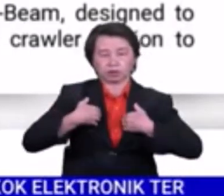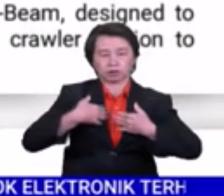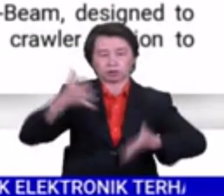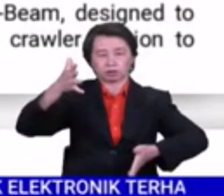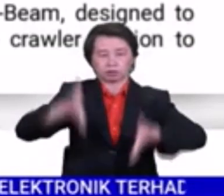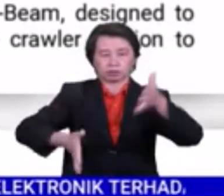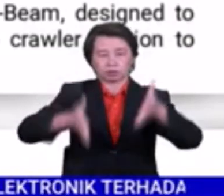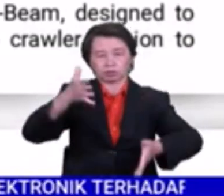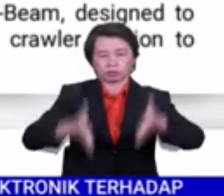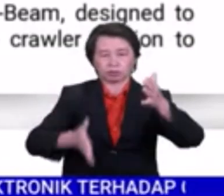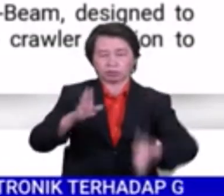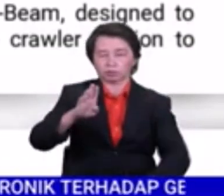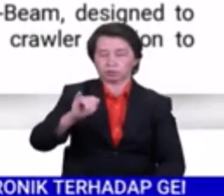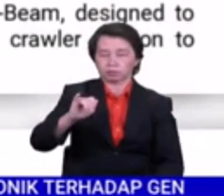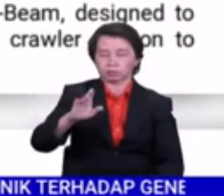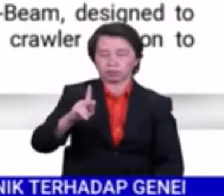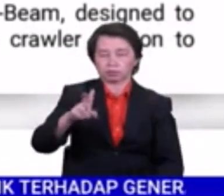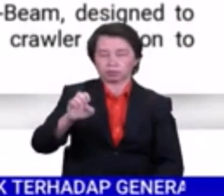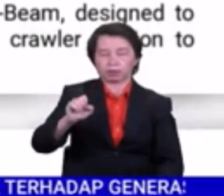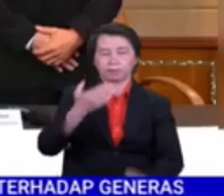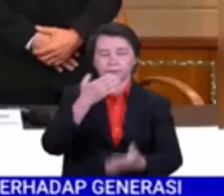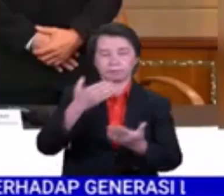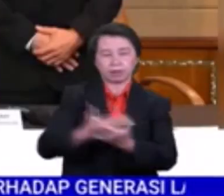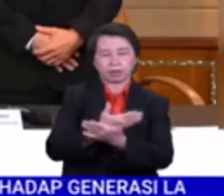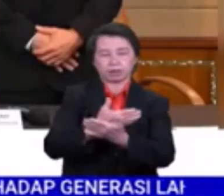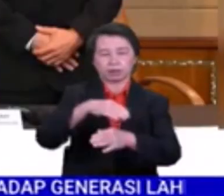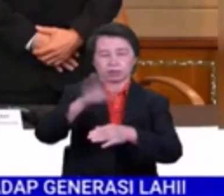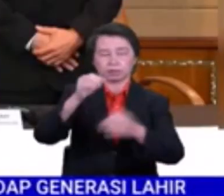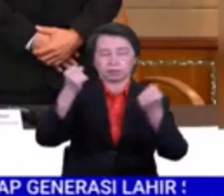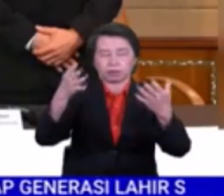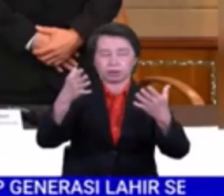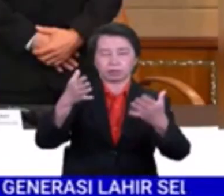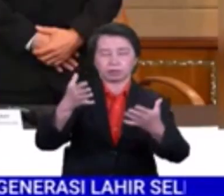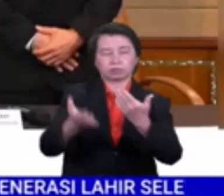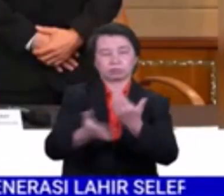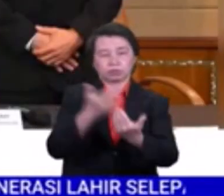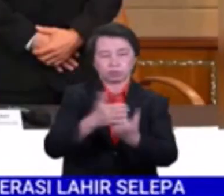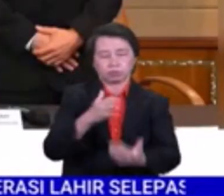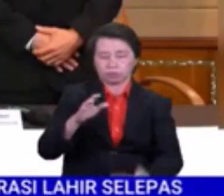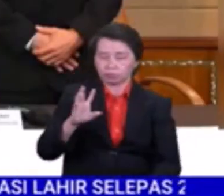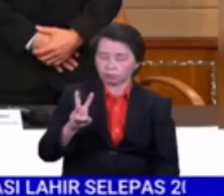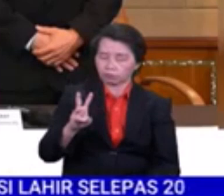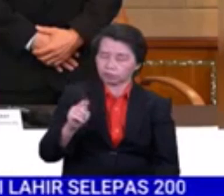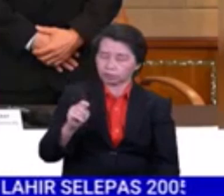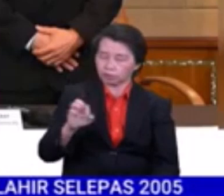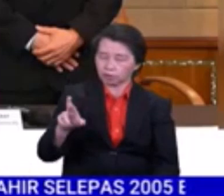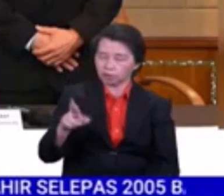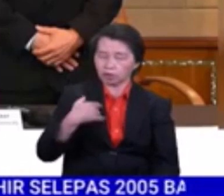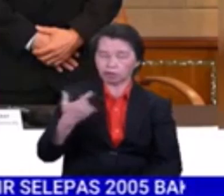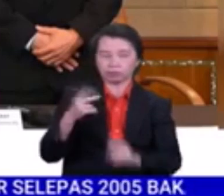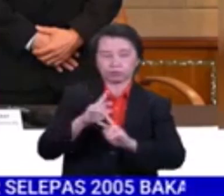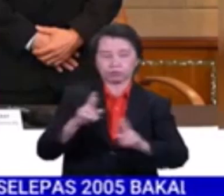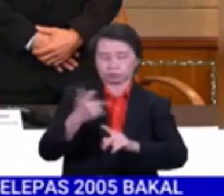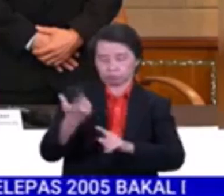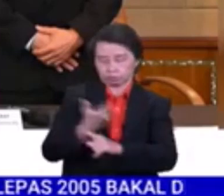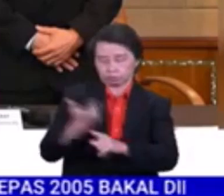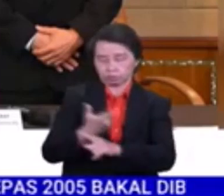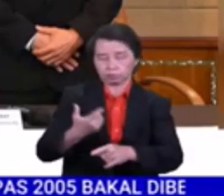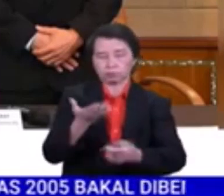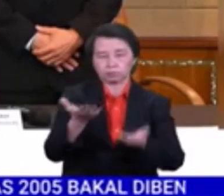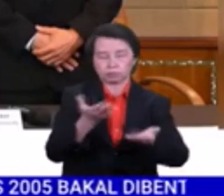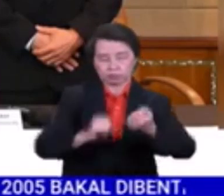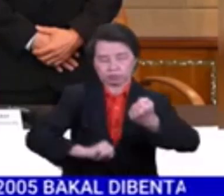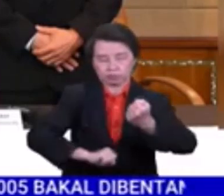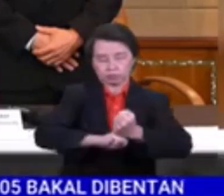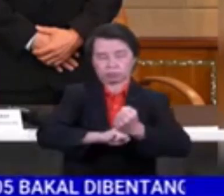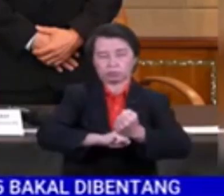robot baik yang terbaru di lebih banyak kemudahan mandi kaledo Tiara kan menyedihkan latihan dan fidmatan sokongan